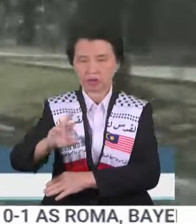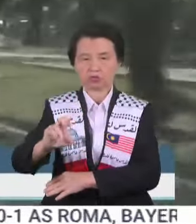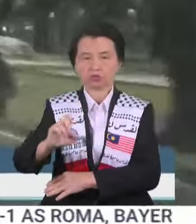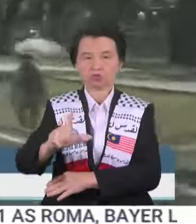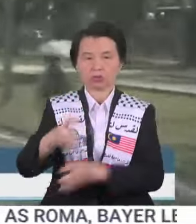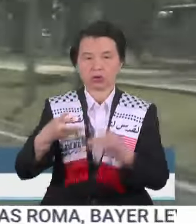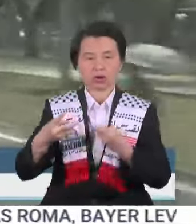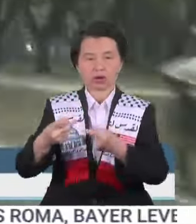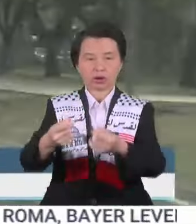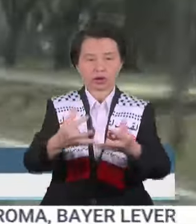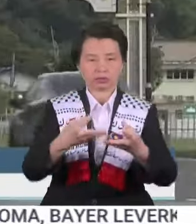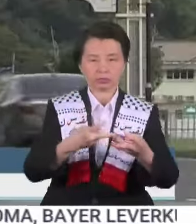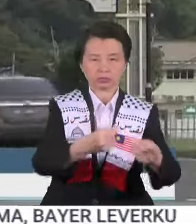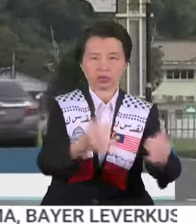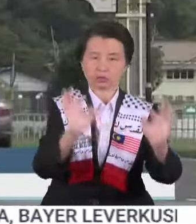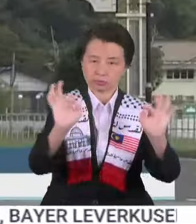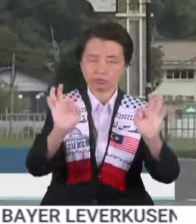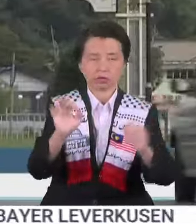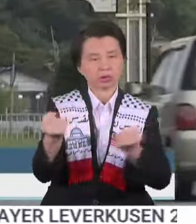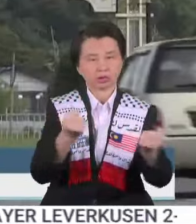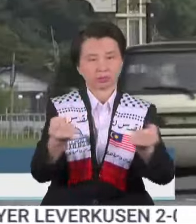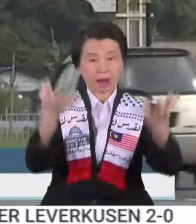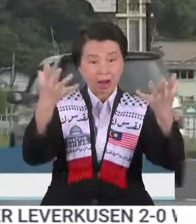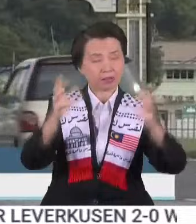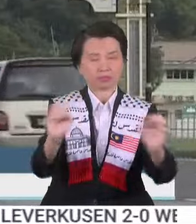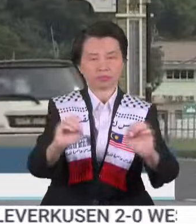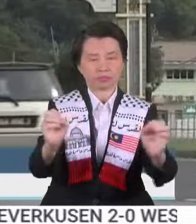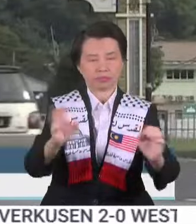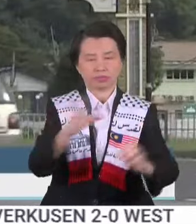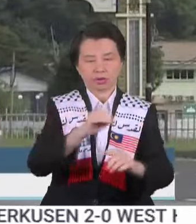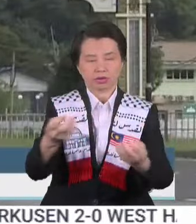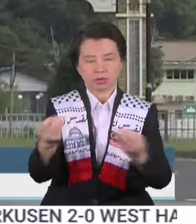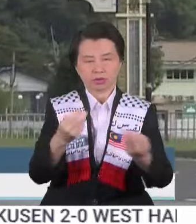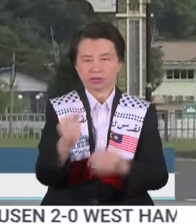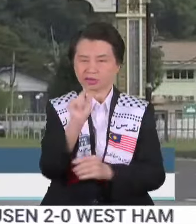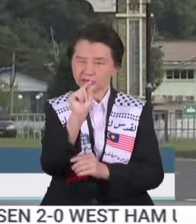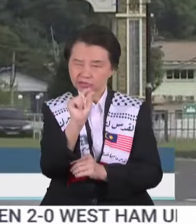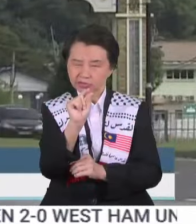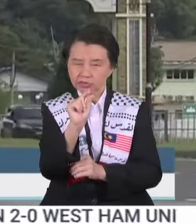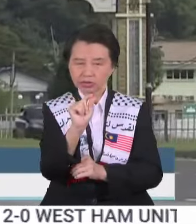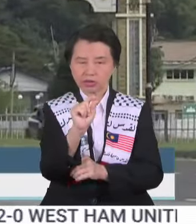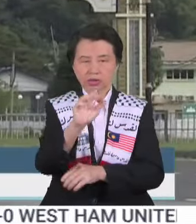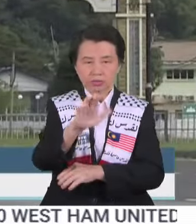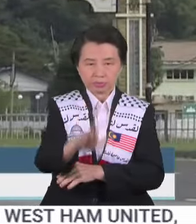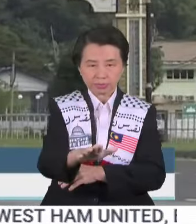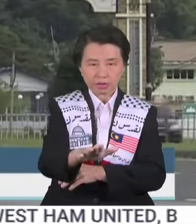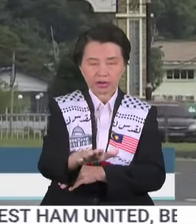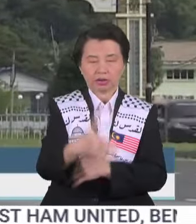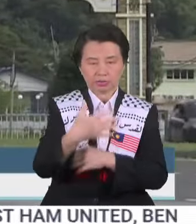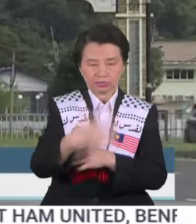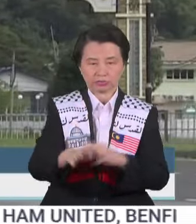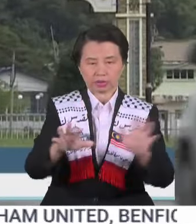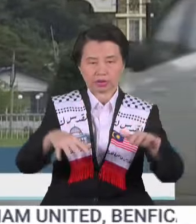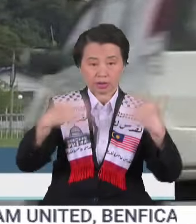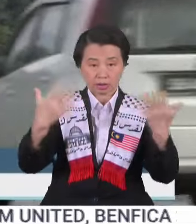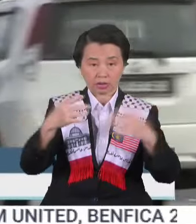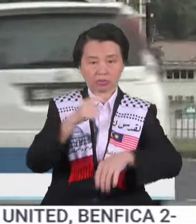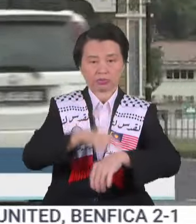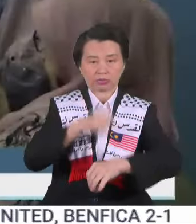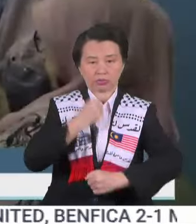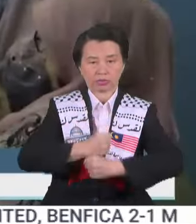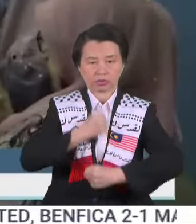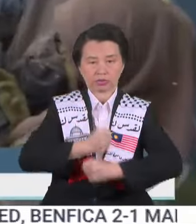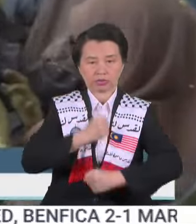berikutan aliran trafik yang rendah. Bagaimanapun, aliran trafik dijangka sedikit sesak pada lewat petang ini selepas tamat waktu